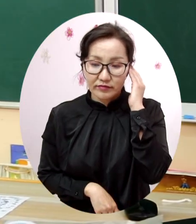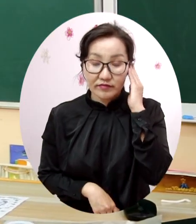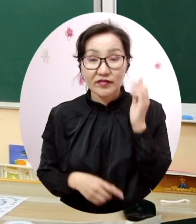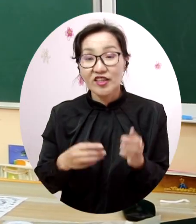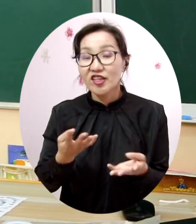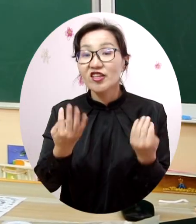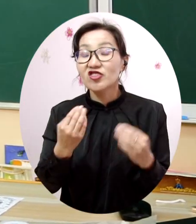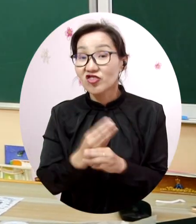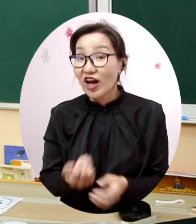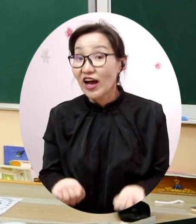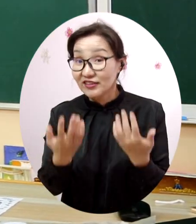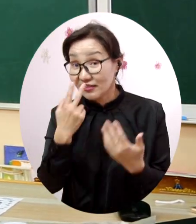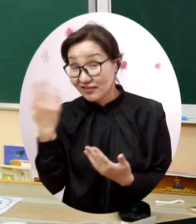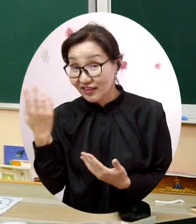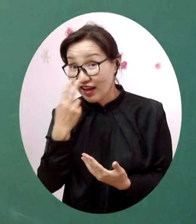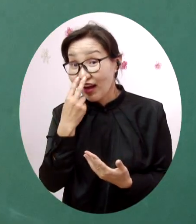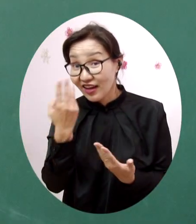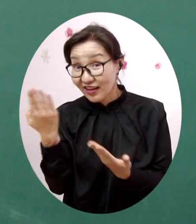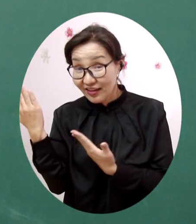За хэд гэсэн тоо гарсан бай бүгдээрээ хараарай.